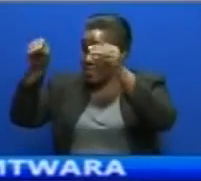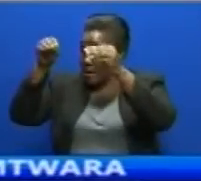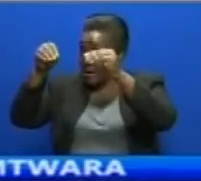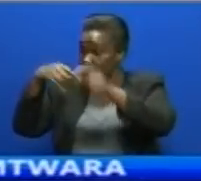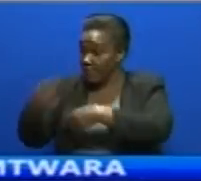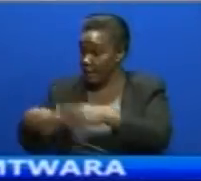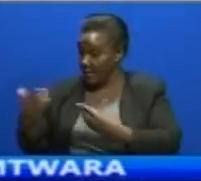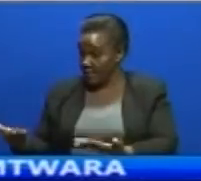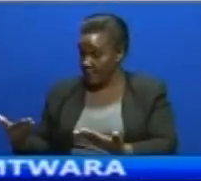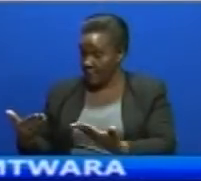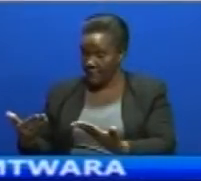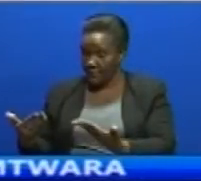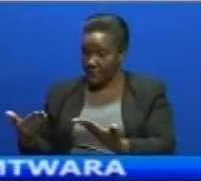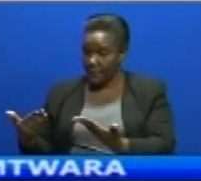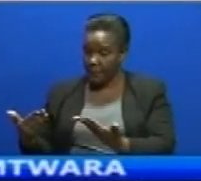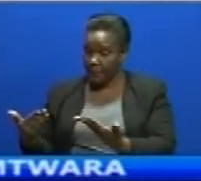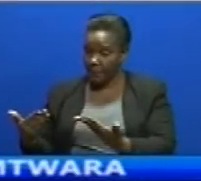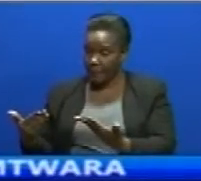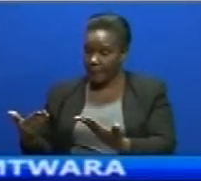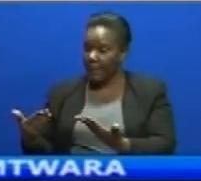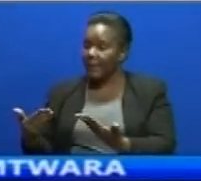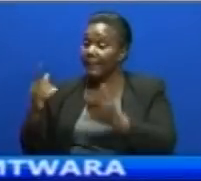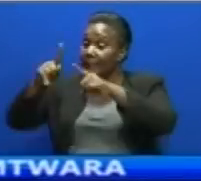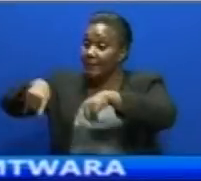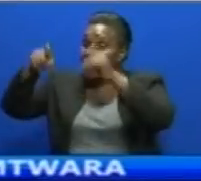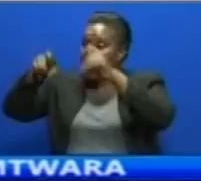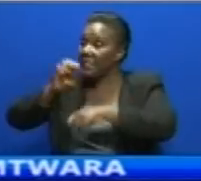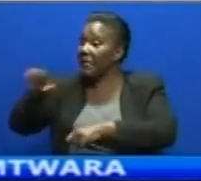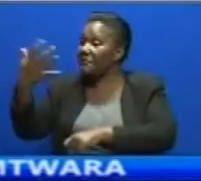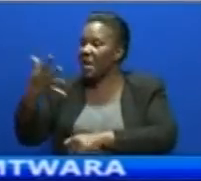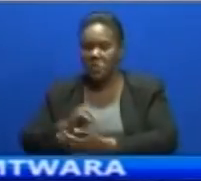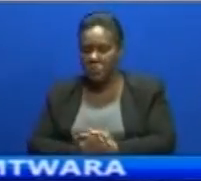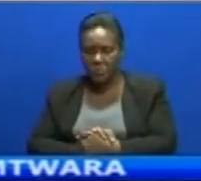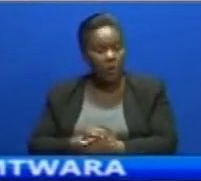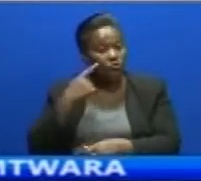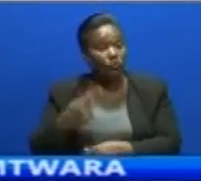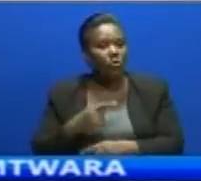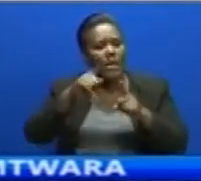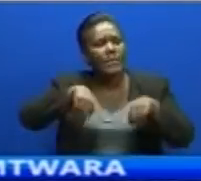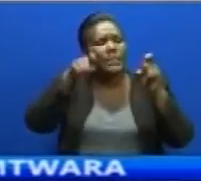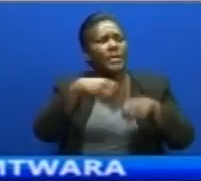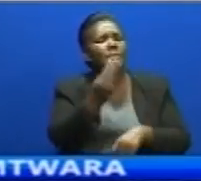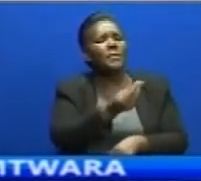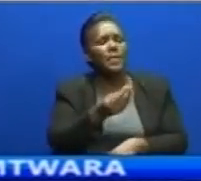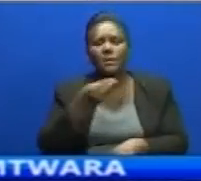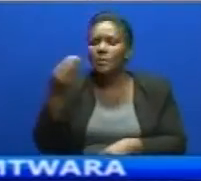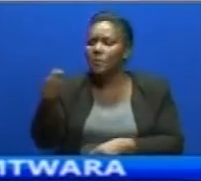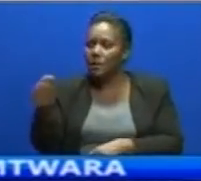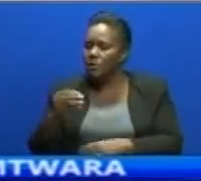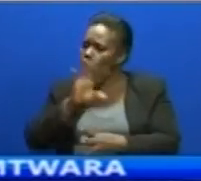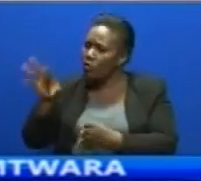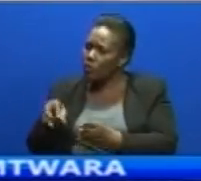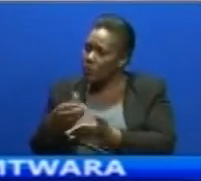mwenyekiti, hakuna tani kufikia 5000. Ni tani chache chache tu zinauzika, na hii inapelekea kwa sababu